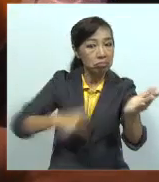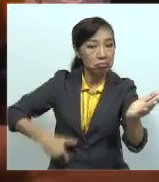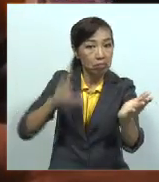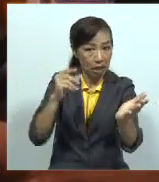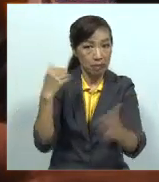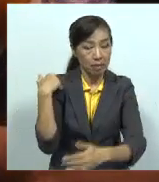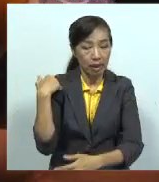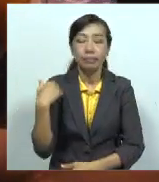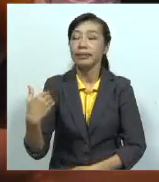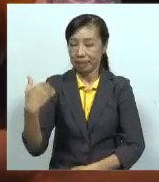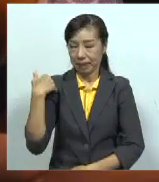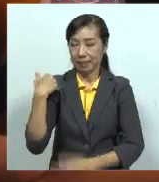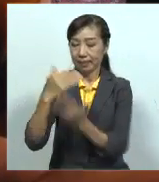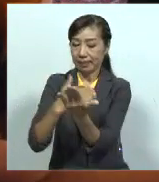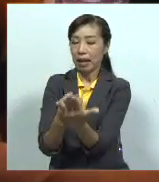าด้วย